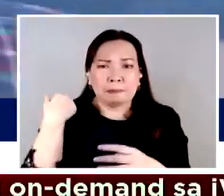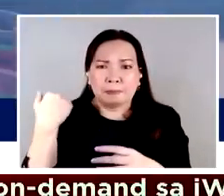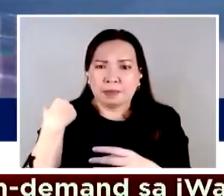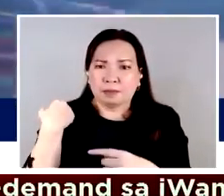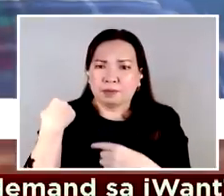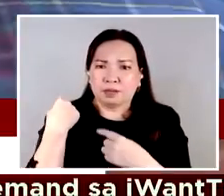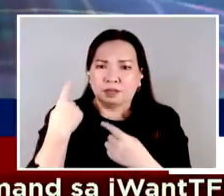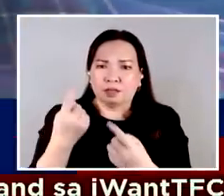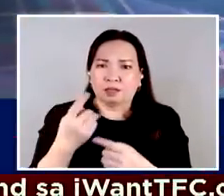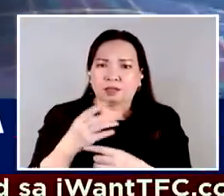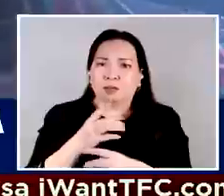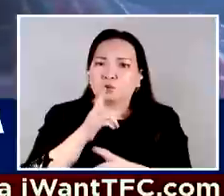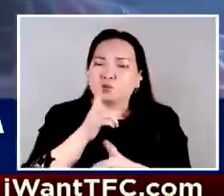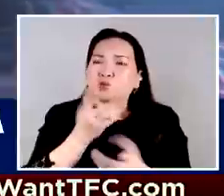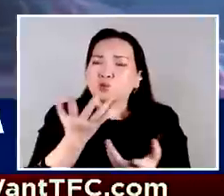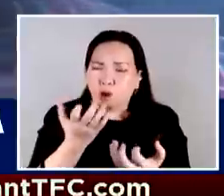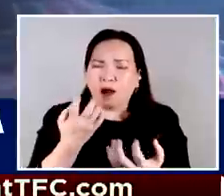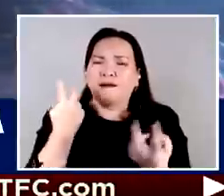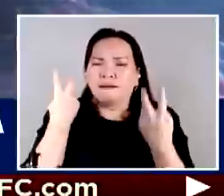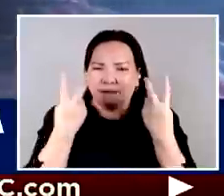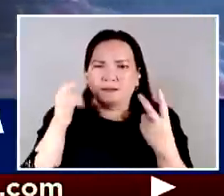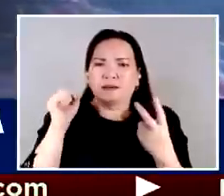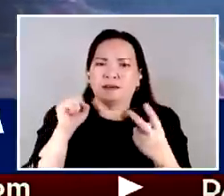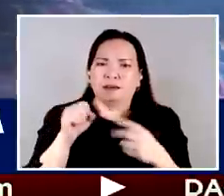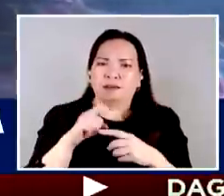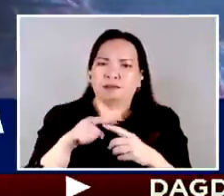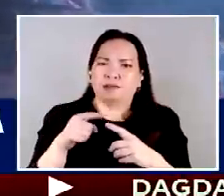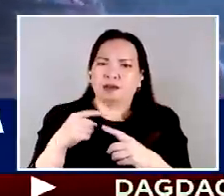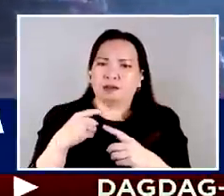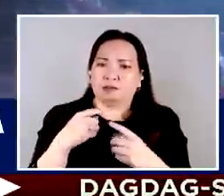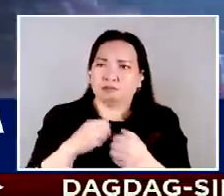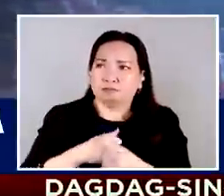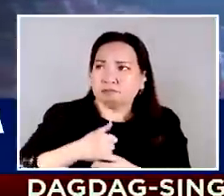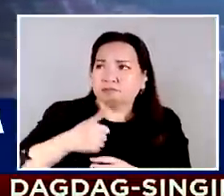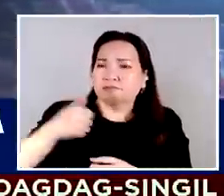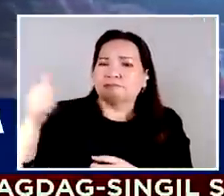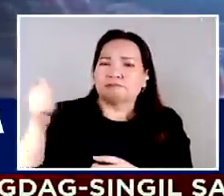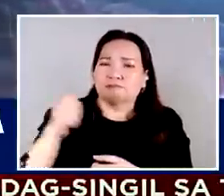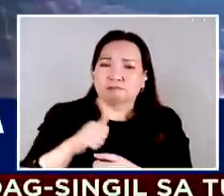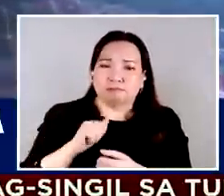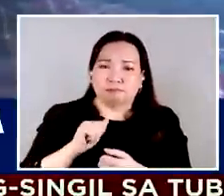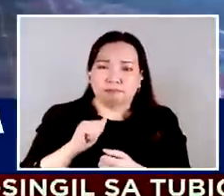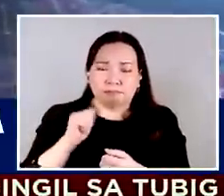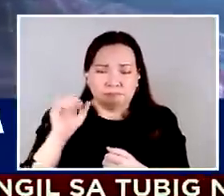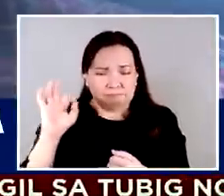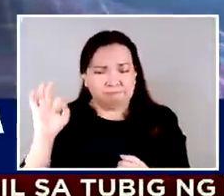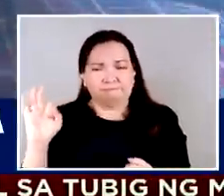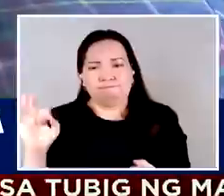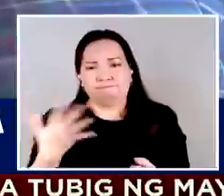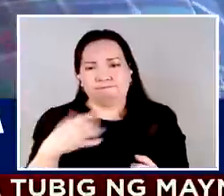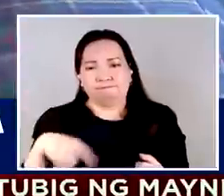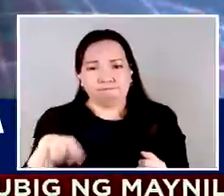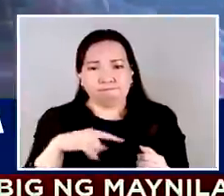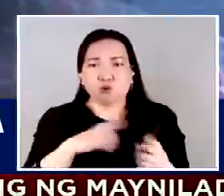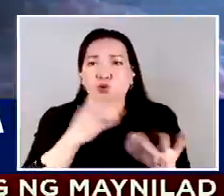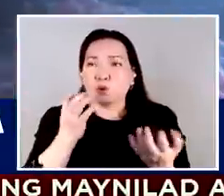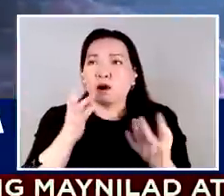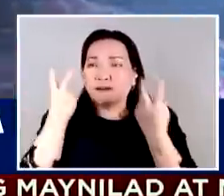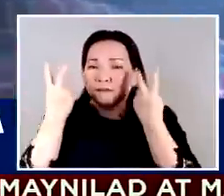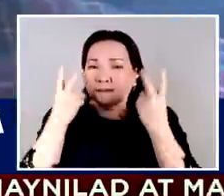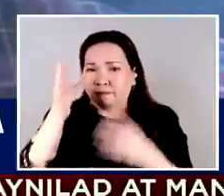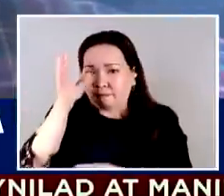Kahit gusto pa namin, ma'am, kasi wala namang kaming pera. Bibisitahin sana po